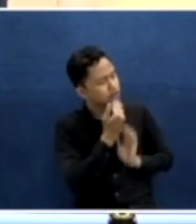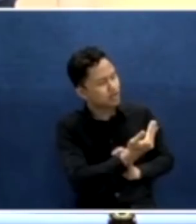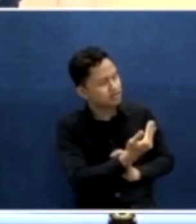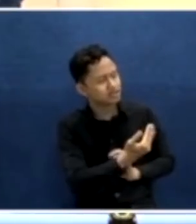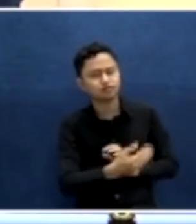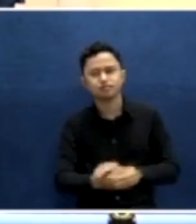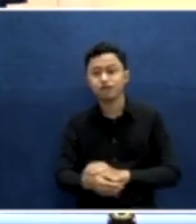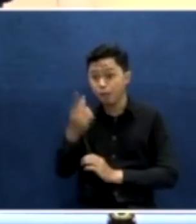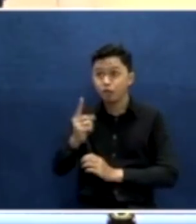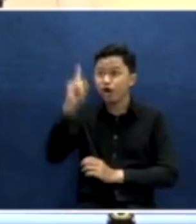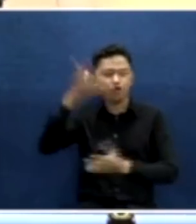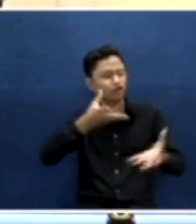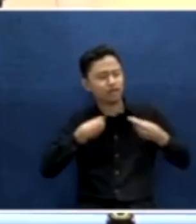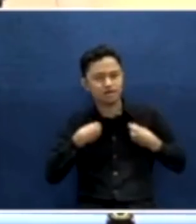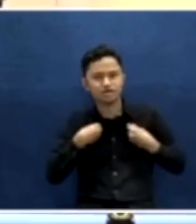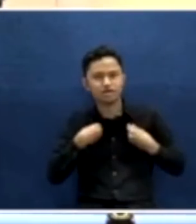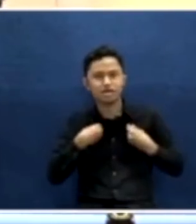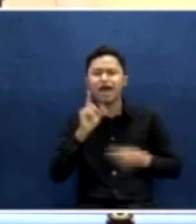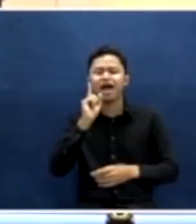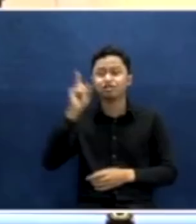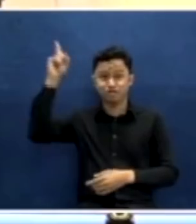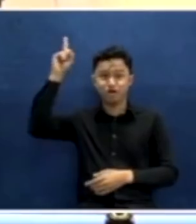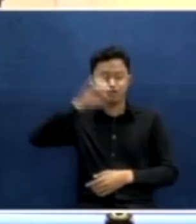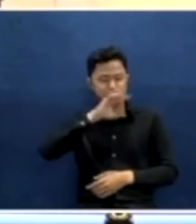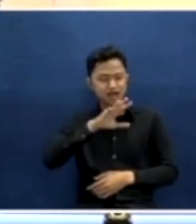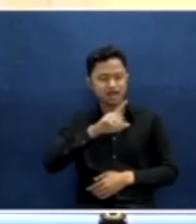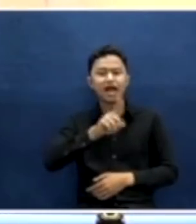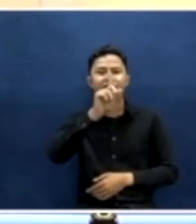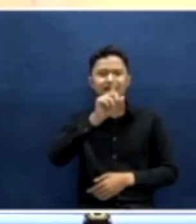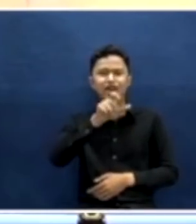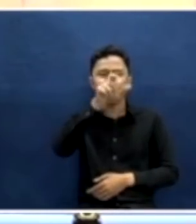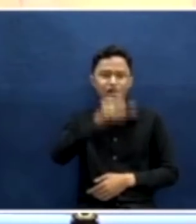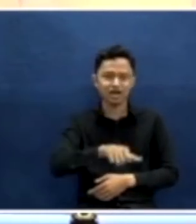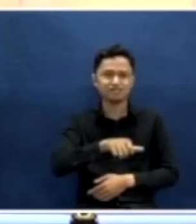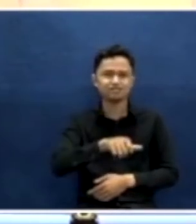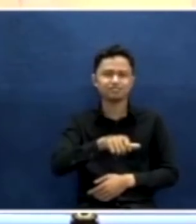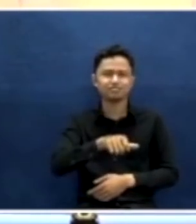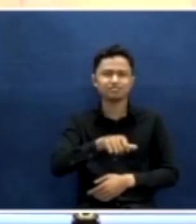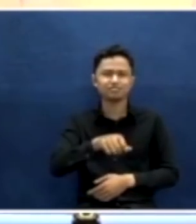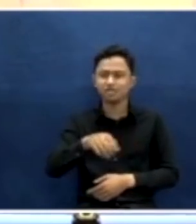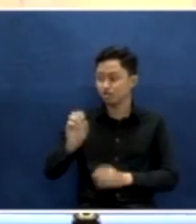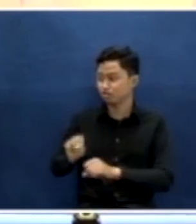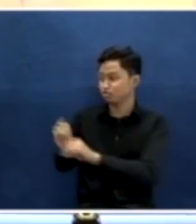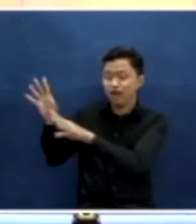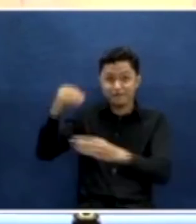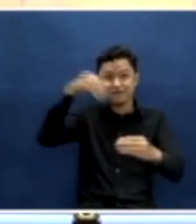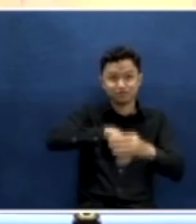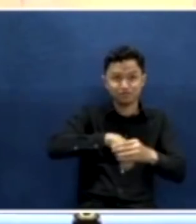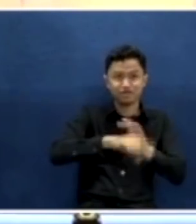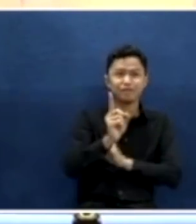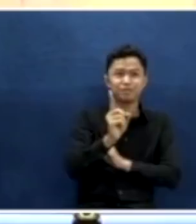umatku nanti yang dia itu masuk surga gara-gara dahan yang dia patahkan dia jalan ada dahan yang